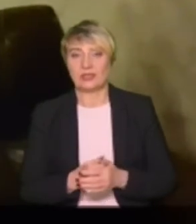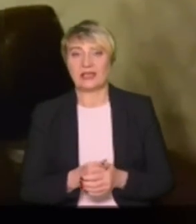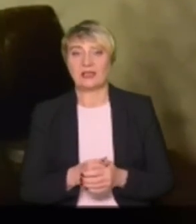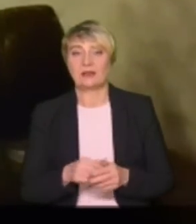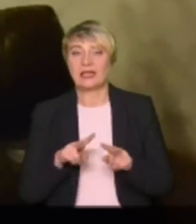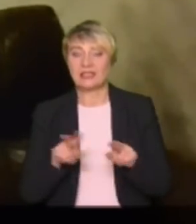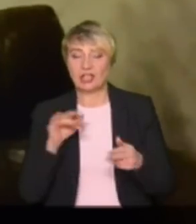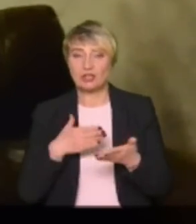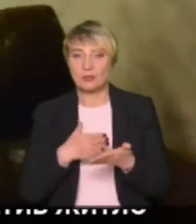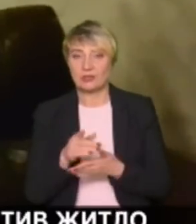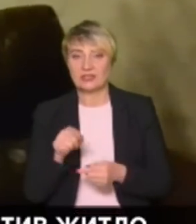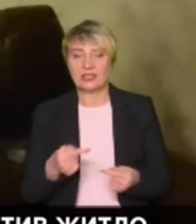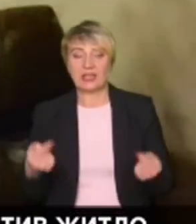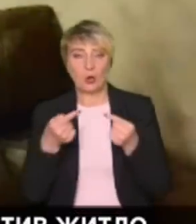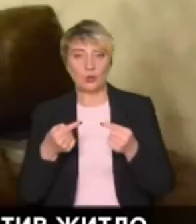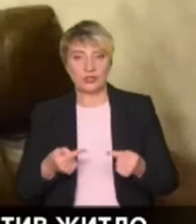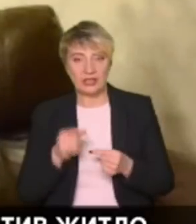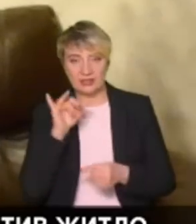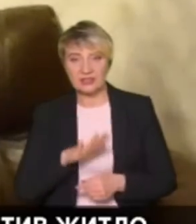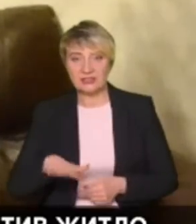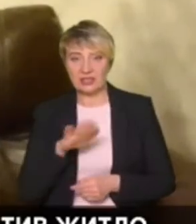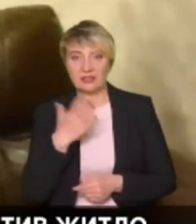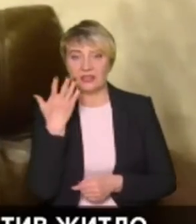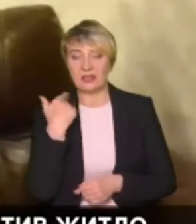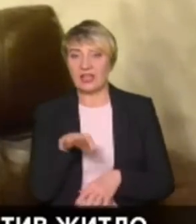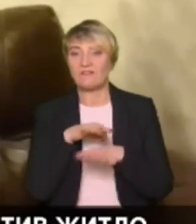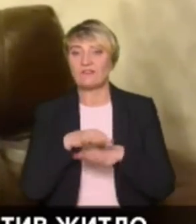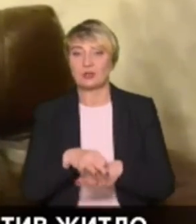политики тех конкретных стран, когда они ведут,